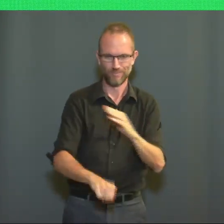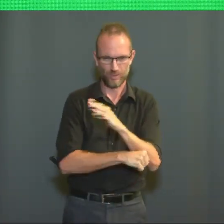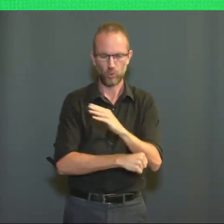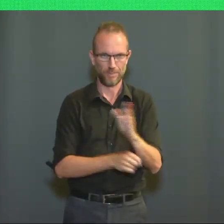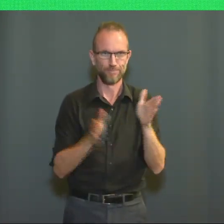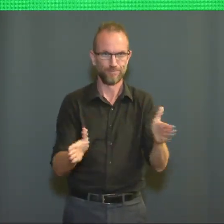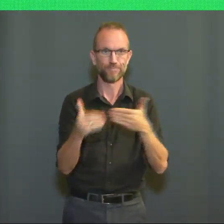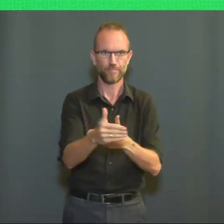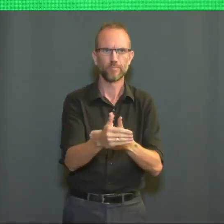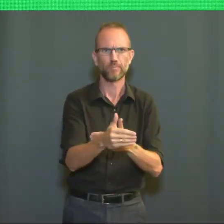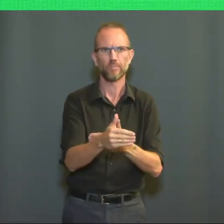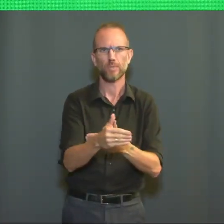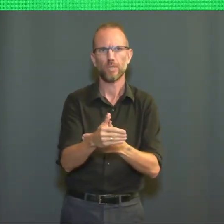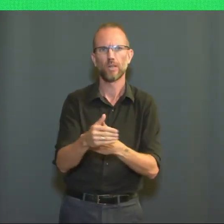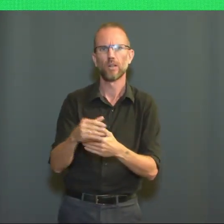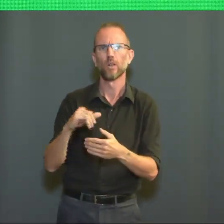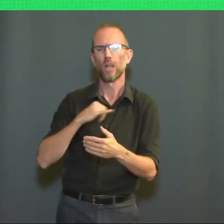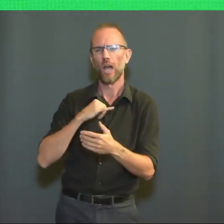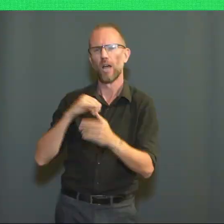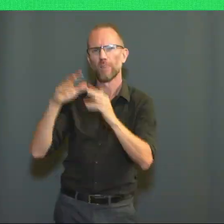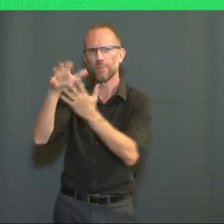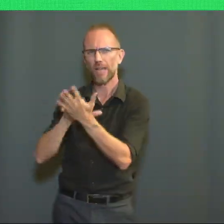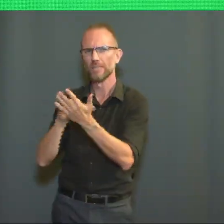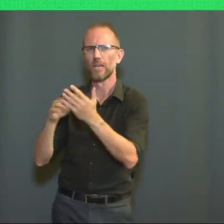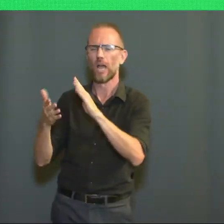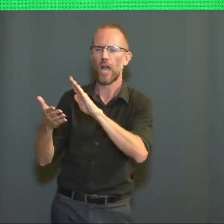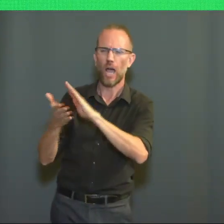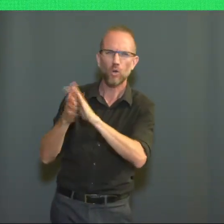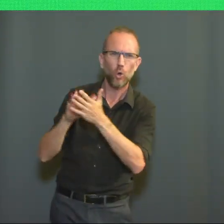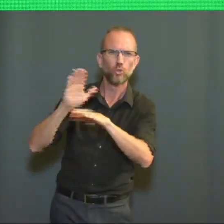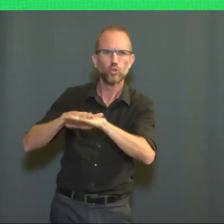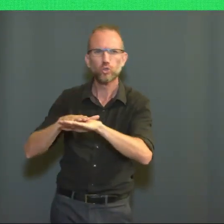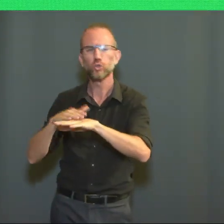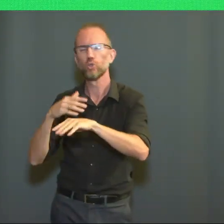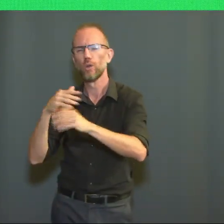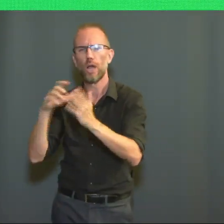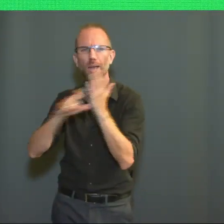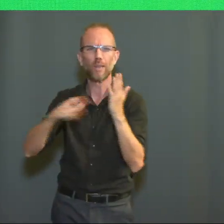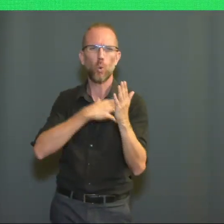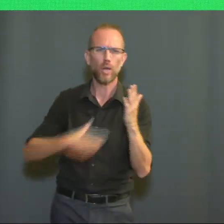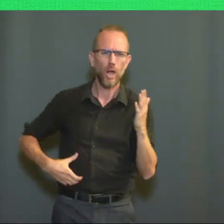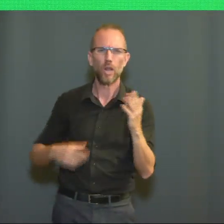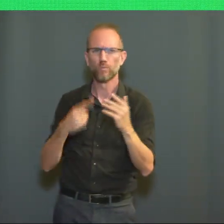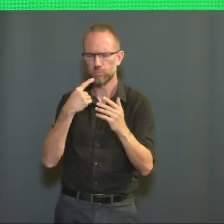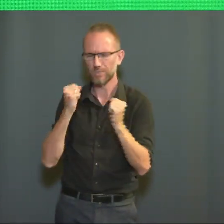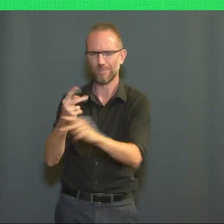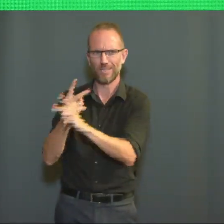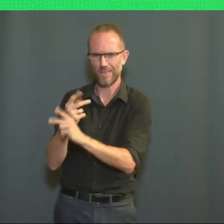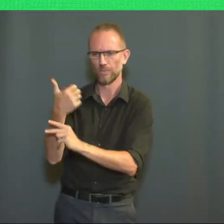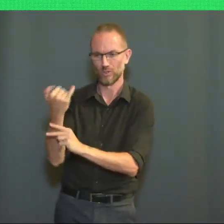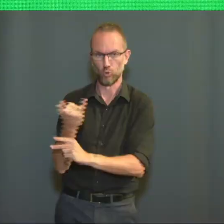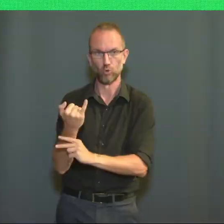de tout ce qui a à voir avec les données médicaux. À part de cela, il y a en effet un deuxième